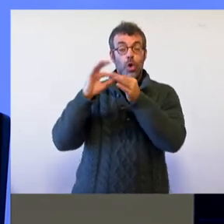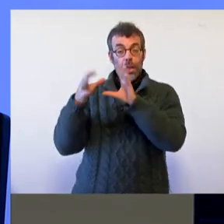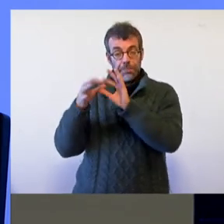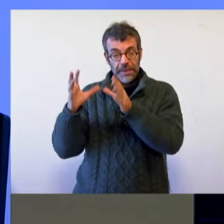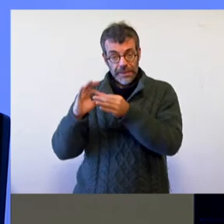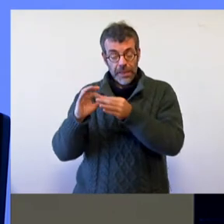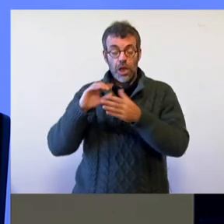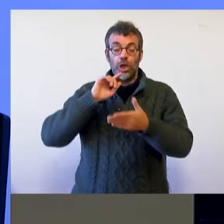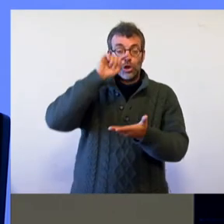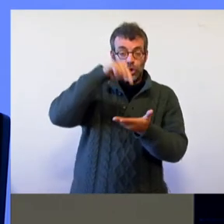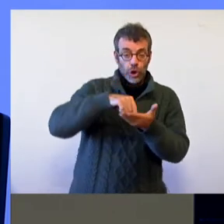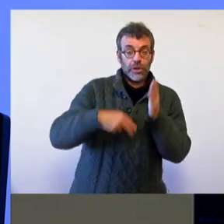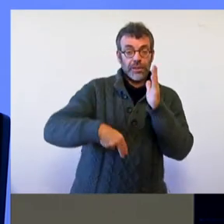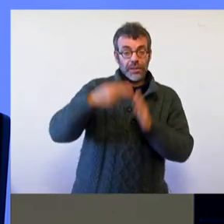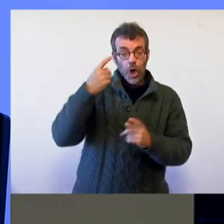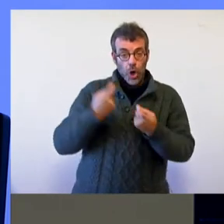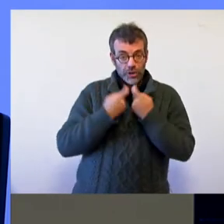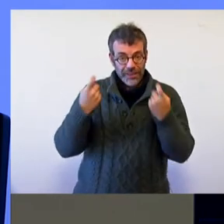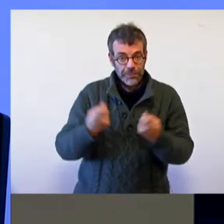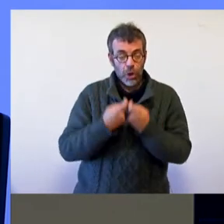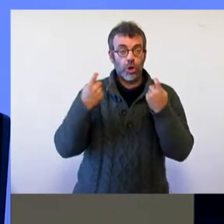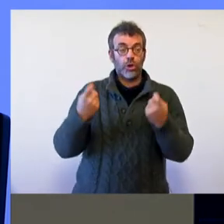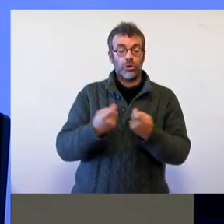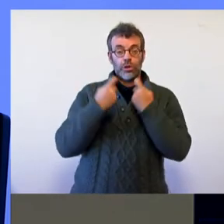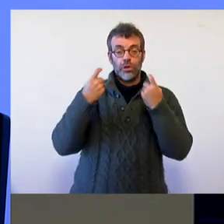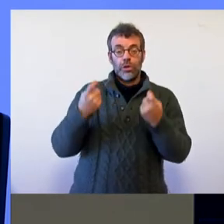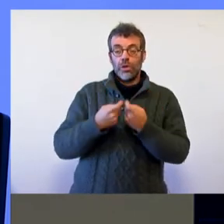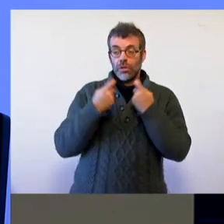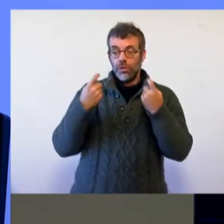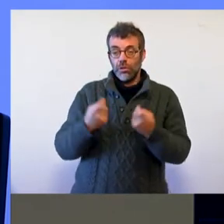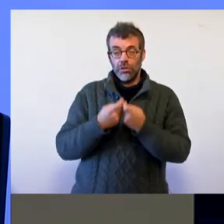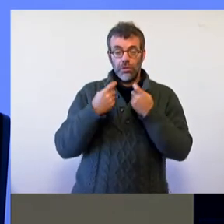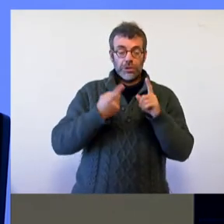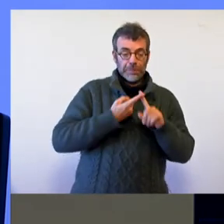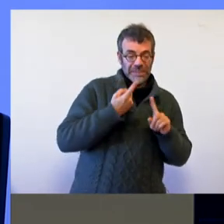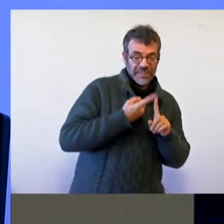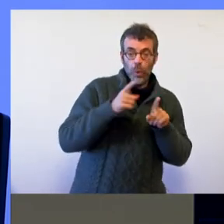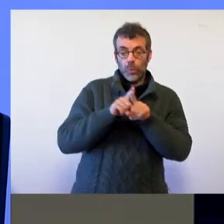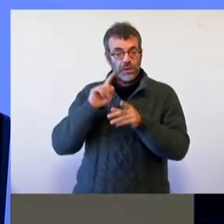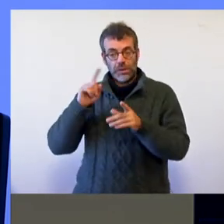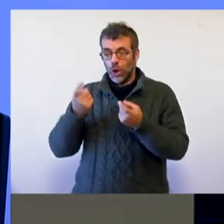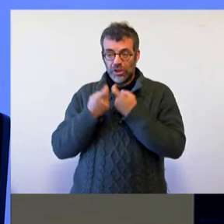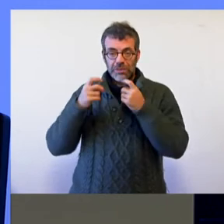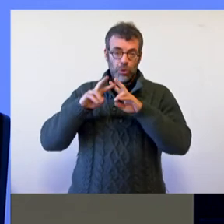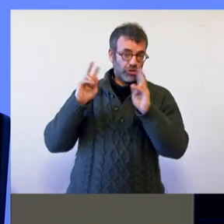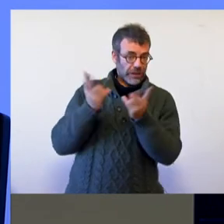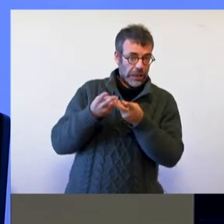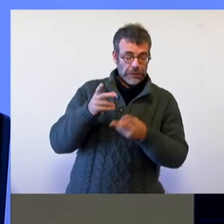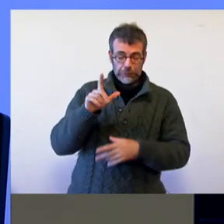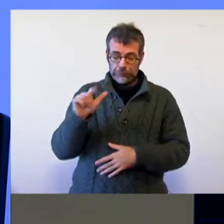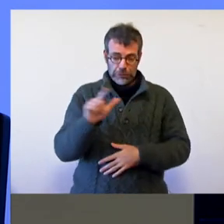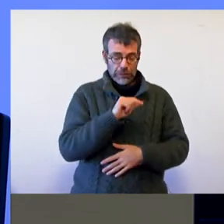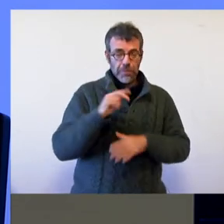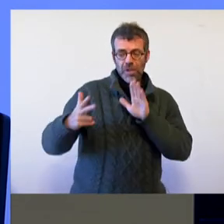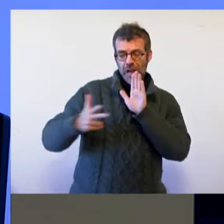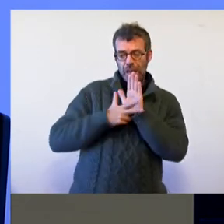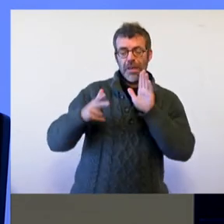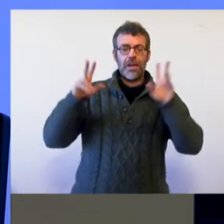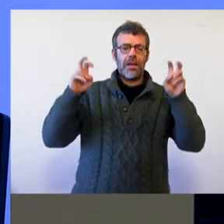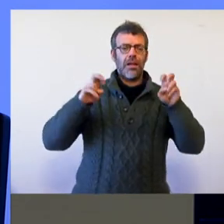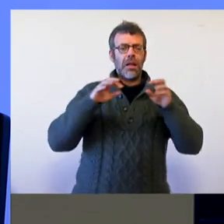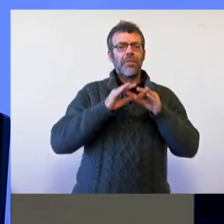spécialité et centre national d'entraînement. En fait, nous avons ce qu'on appelle le label Terre de